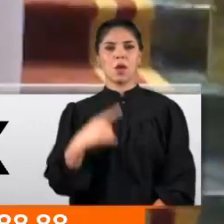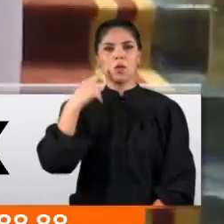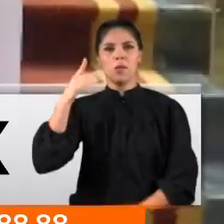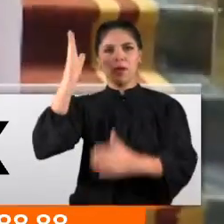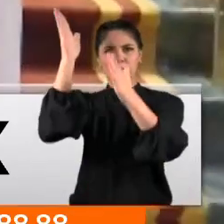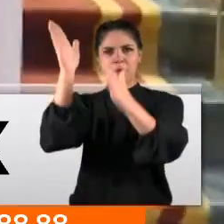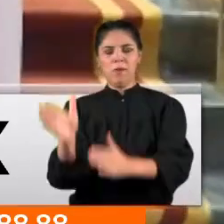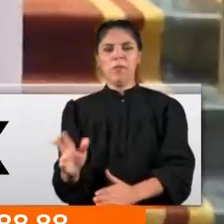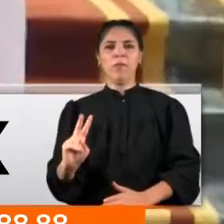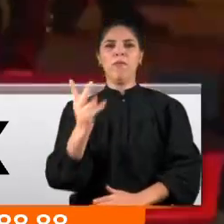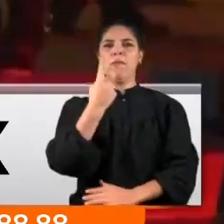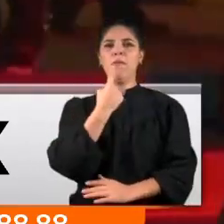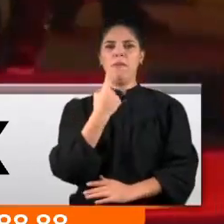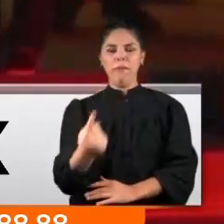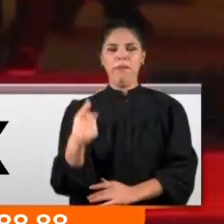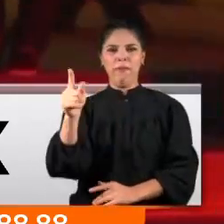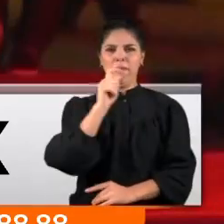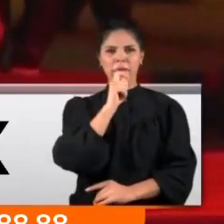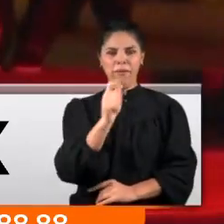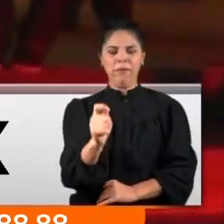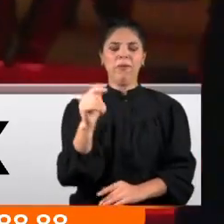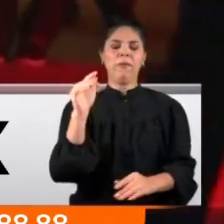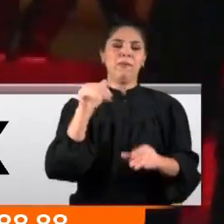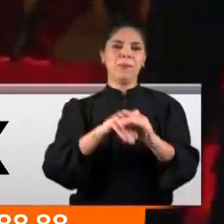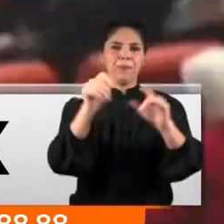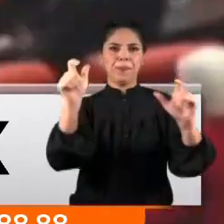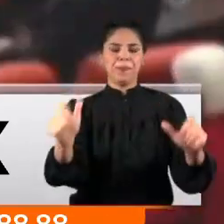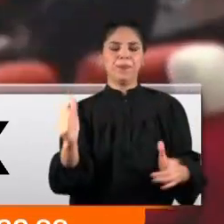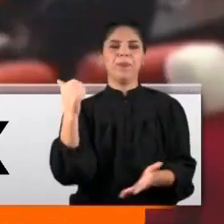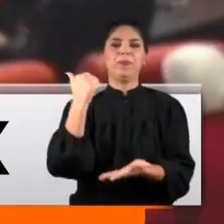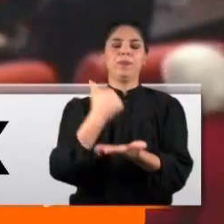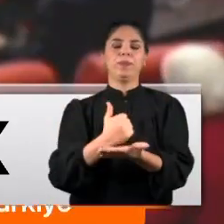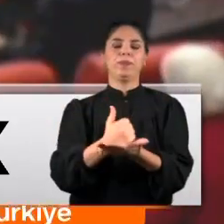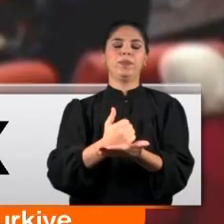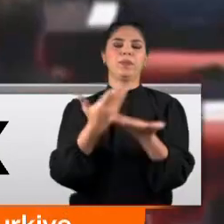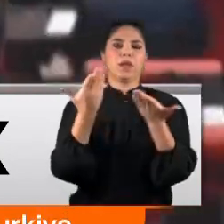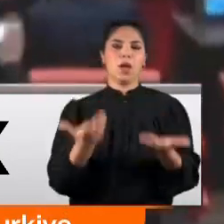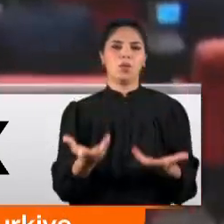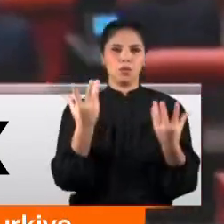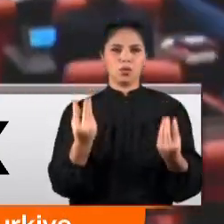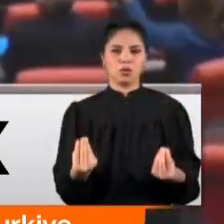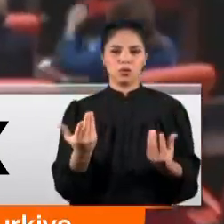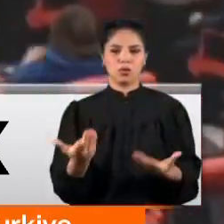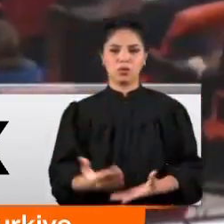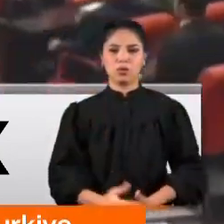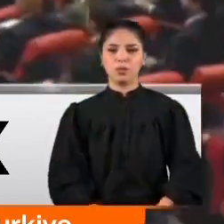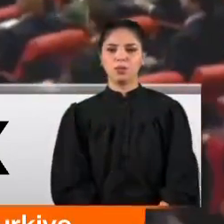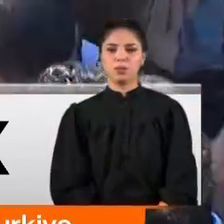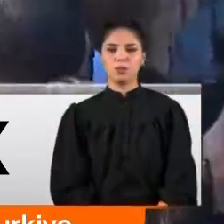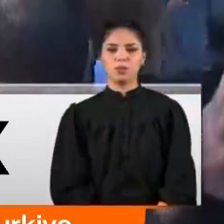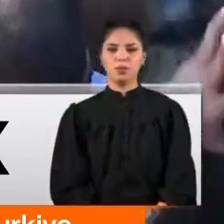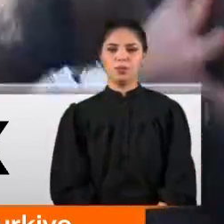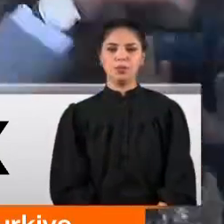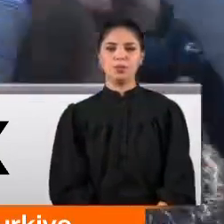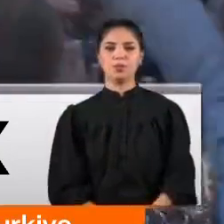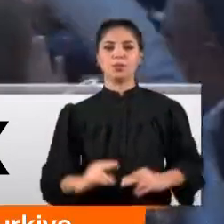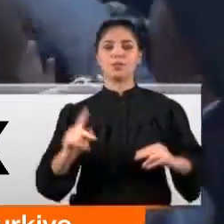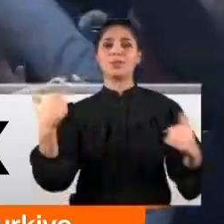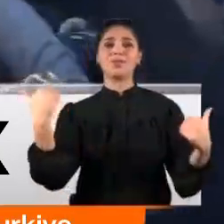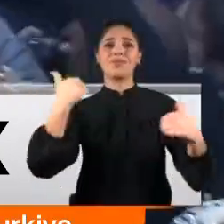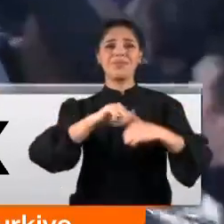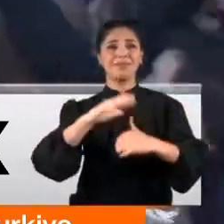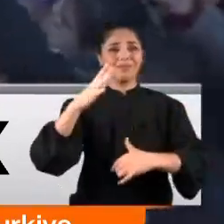Cumhurbaşkanı Erdoğan'ın müjdesini verdiği o teklif mecliste kabul edildi. Kabul edenler, etmeyenler kabul edilmiştir. Dünya evine